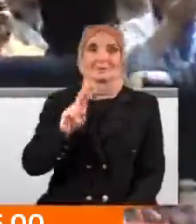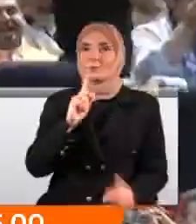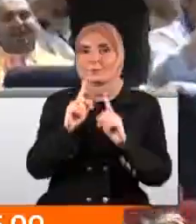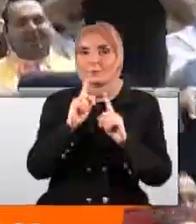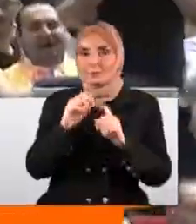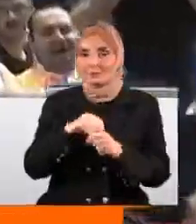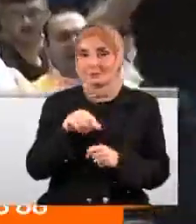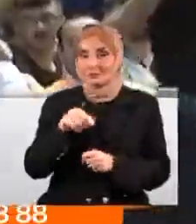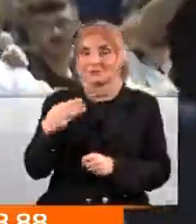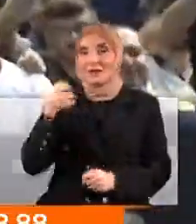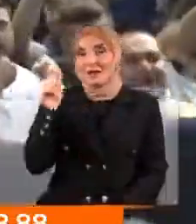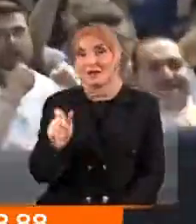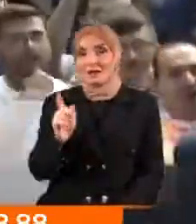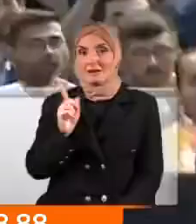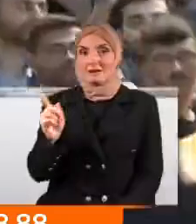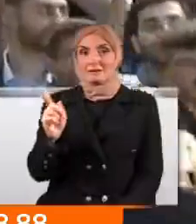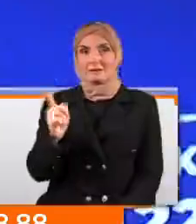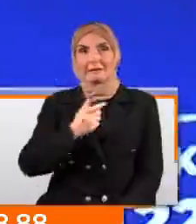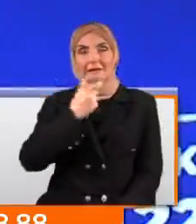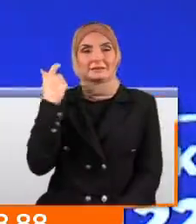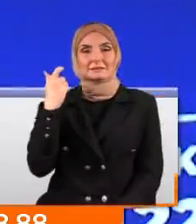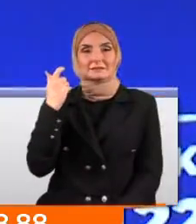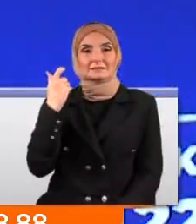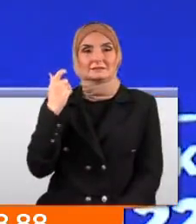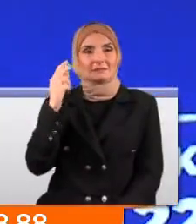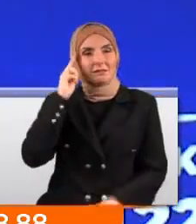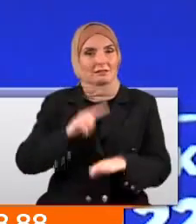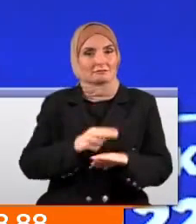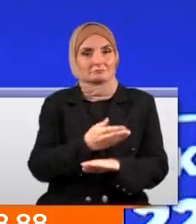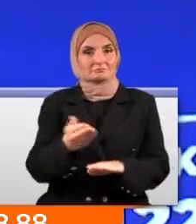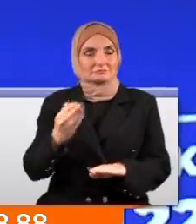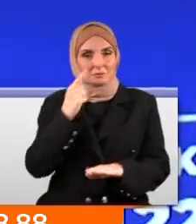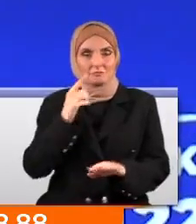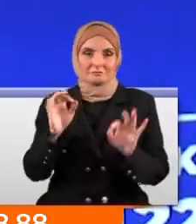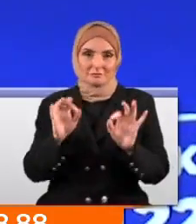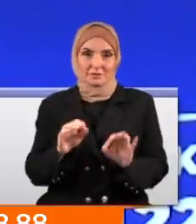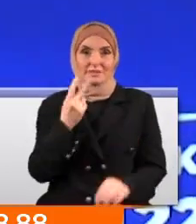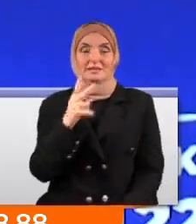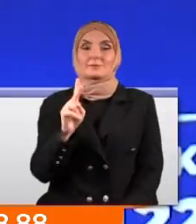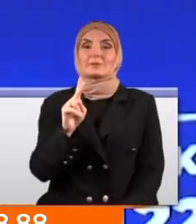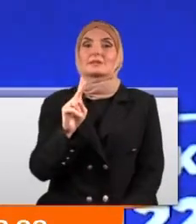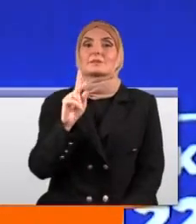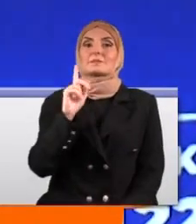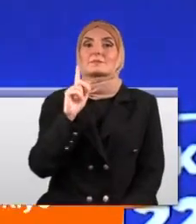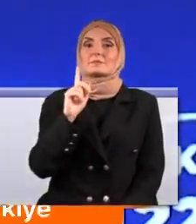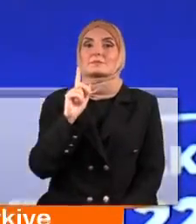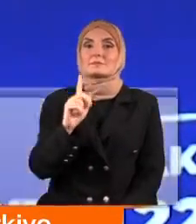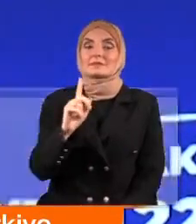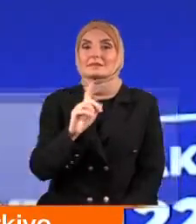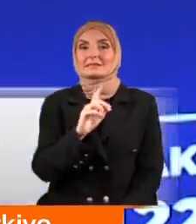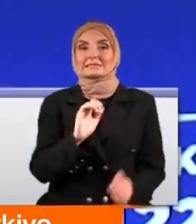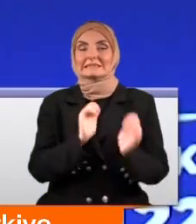Erdoğan söze eski defterleri hatırlatarak başladı. 2001 krizinin etkilerinin tüm toplumda